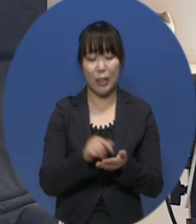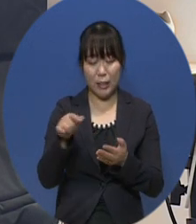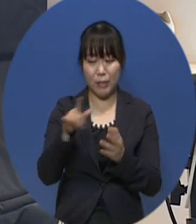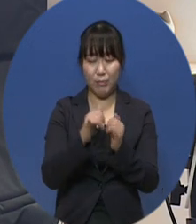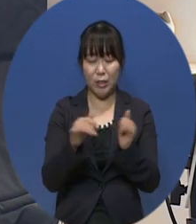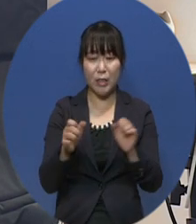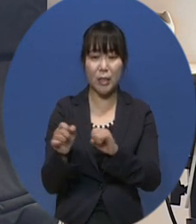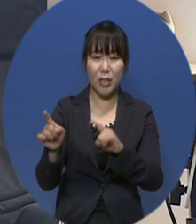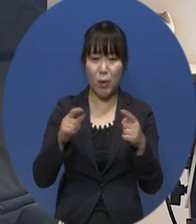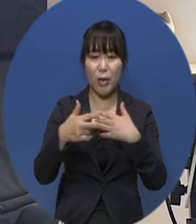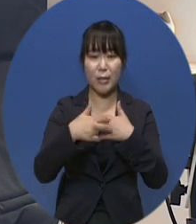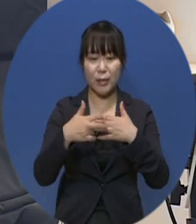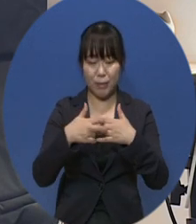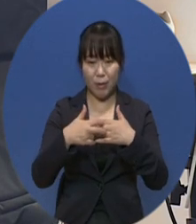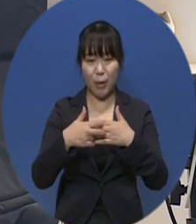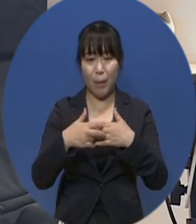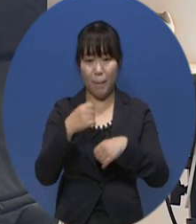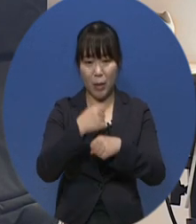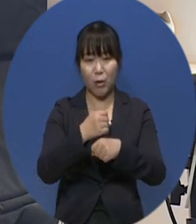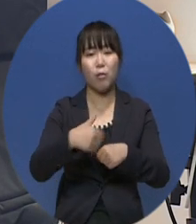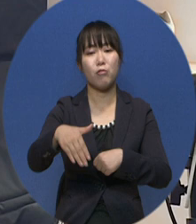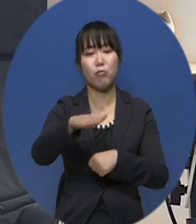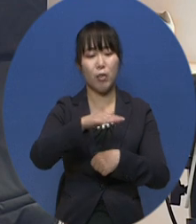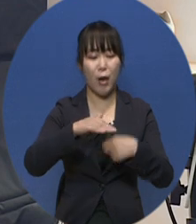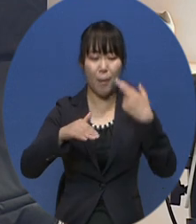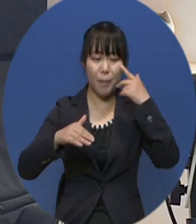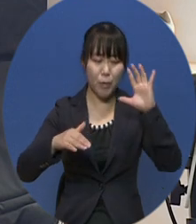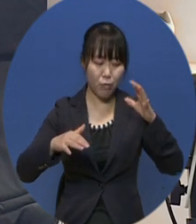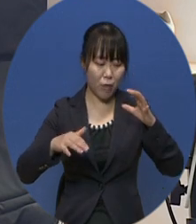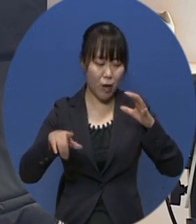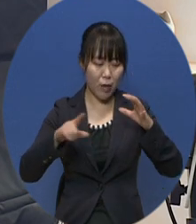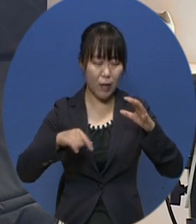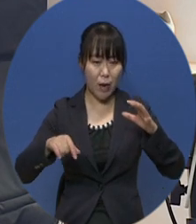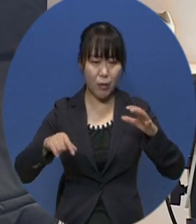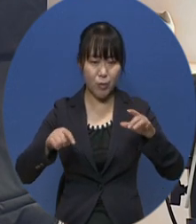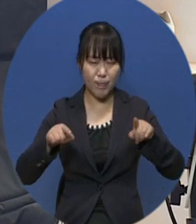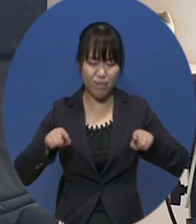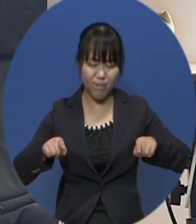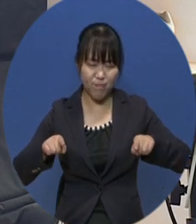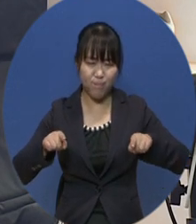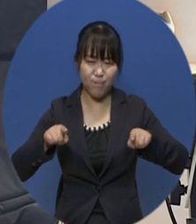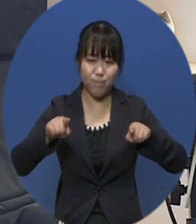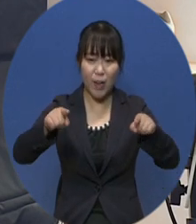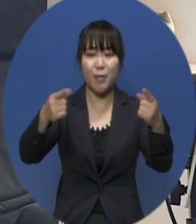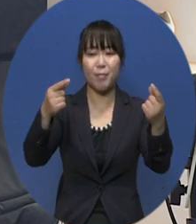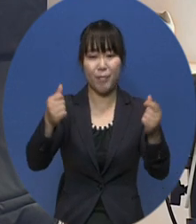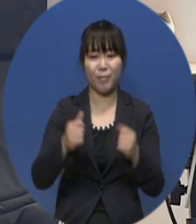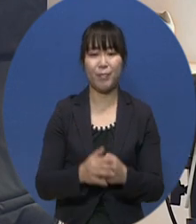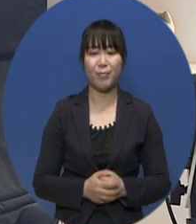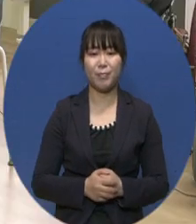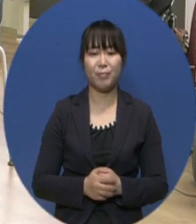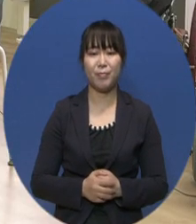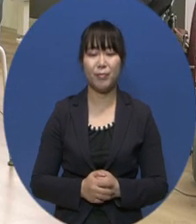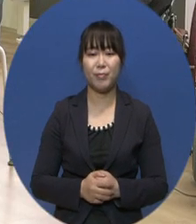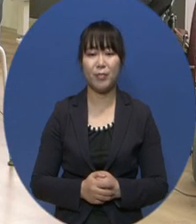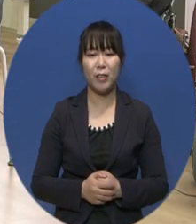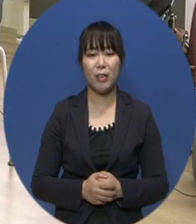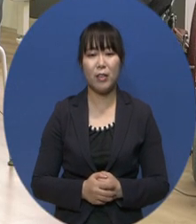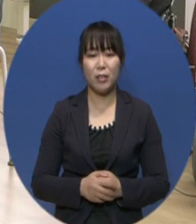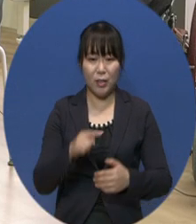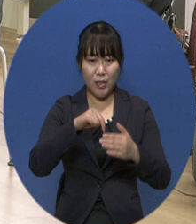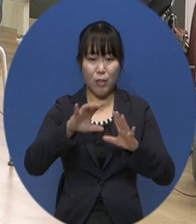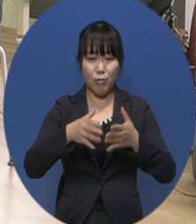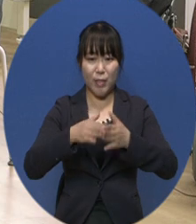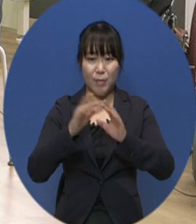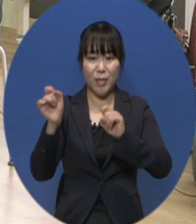거고 그분들을 네. 통해서 우리나라 재활이 미국과 어깨를 나란히 할 정도로 이렇게 발전을 한 거거든요. 네. 그 중심에 네.